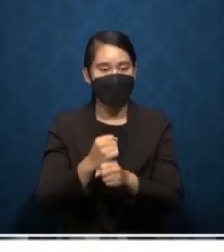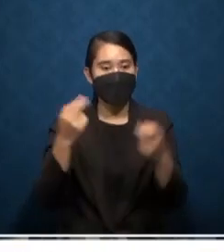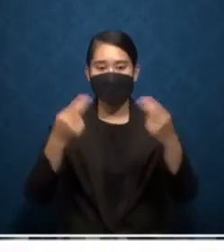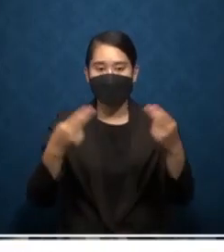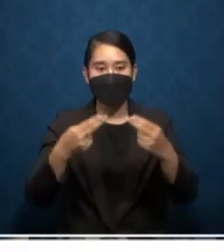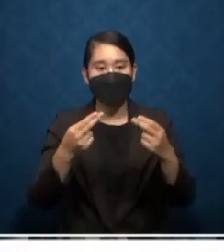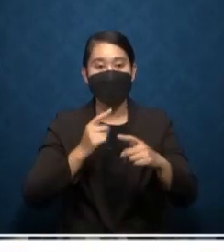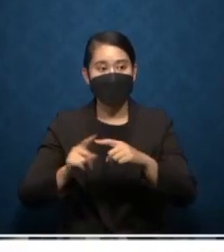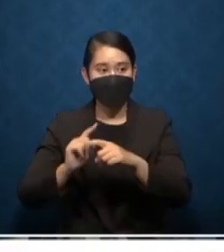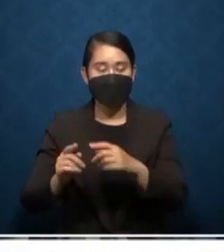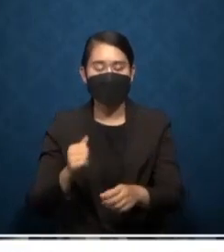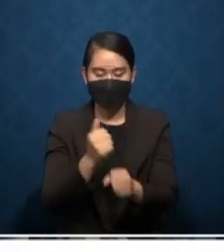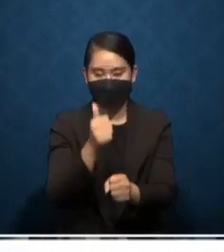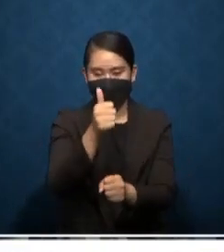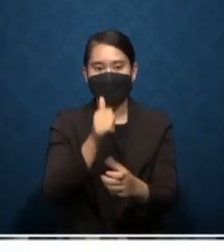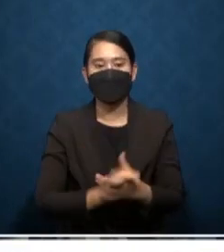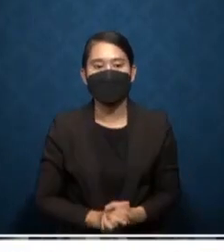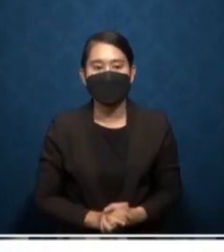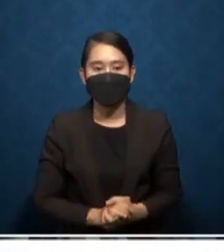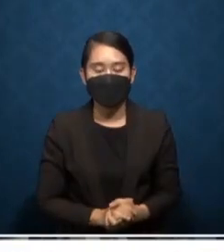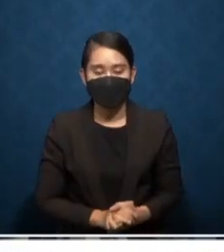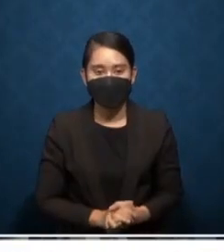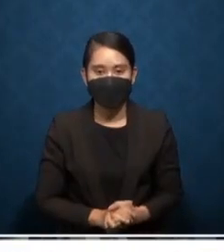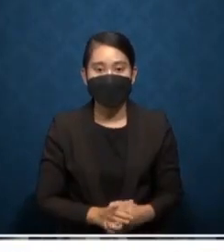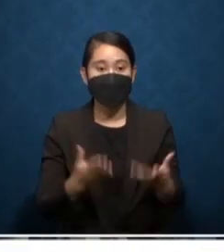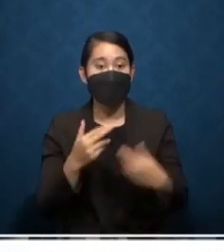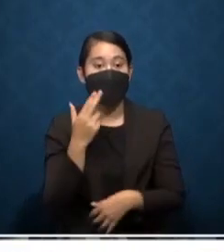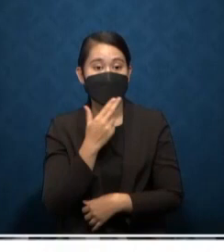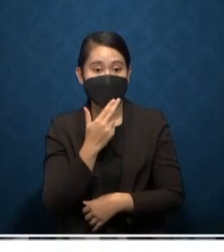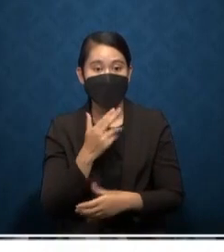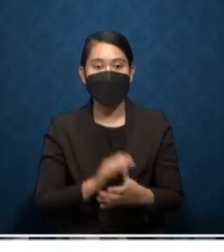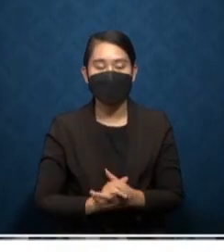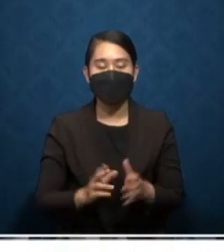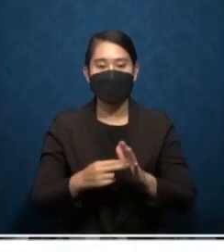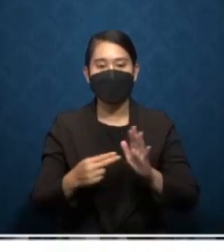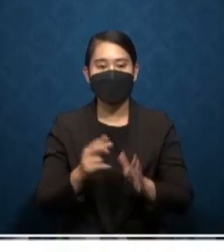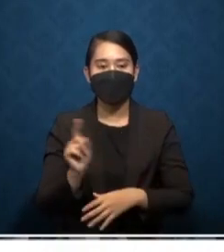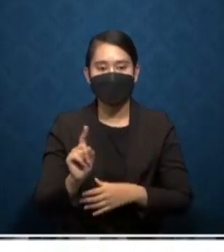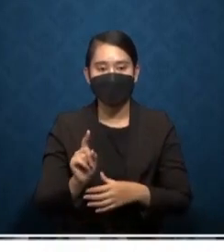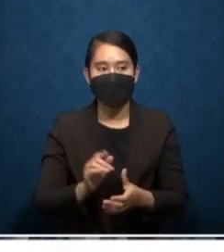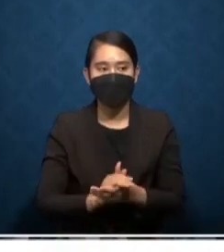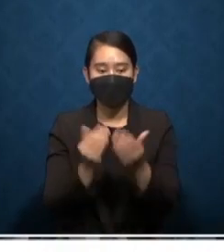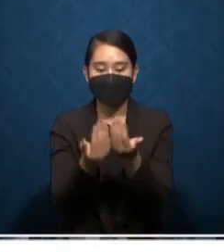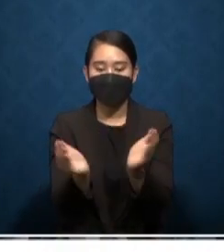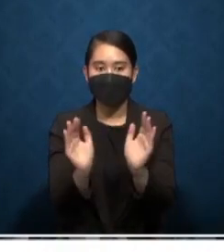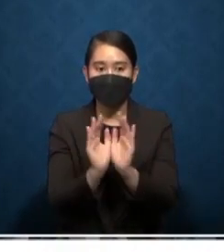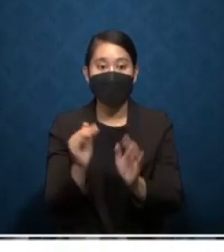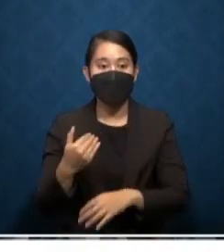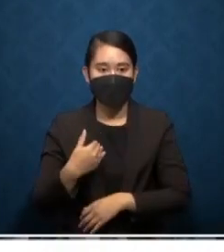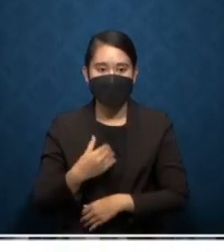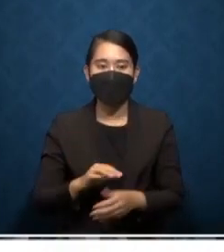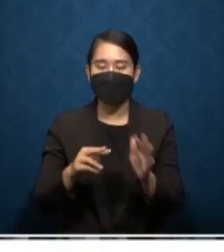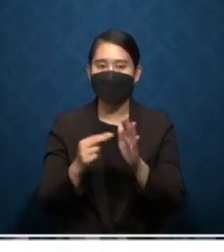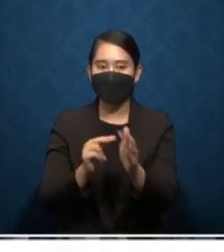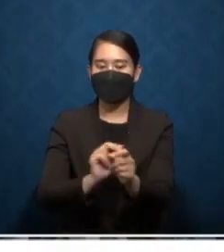ก็ทำได้แล้คแผนก็มีครอบครัว หรายคนมีความเจ้า